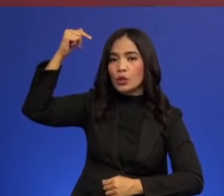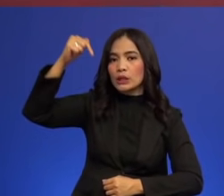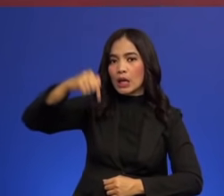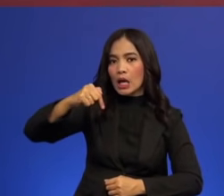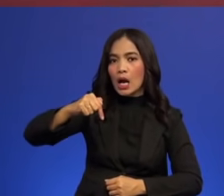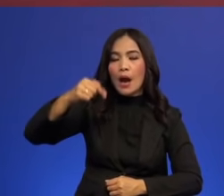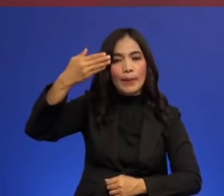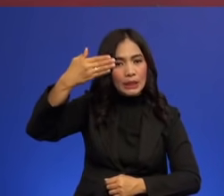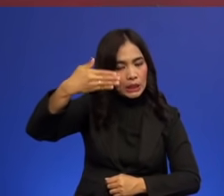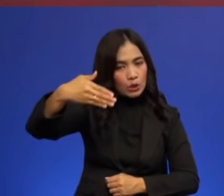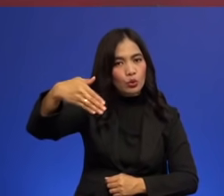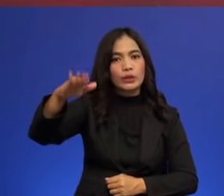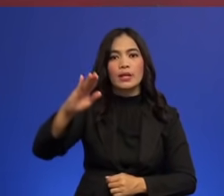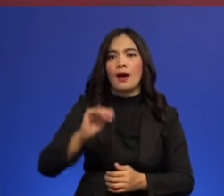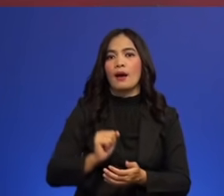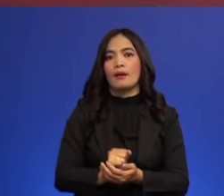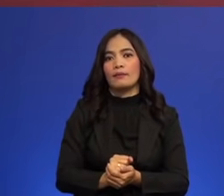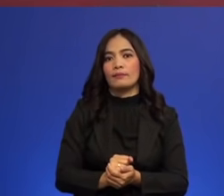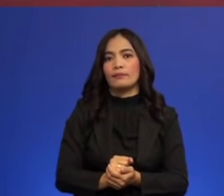kekal.